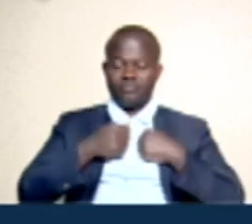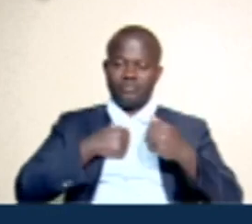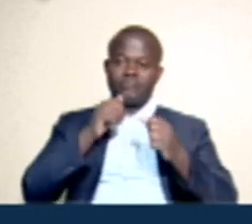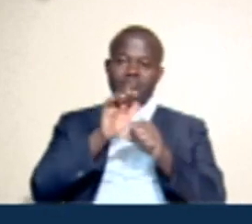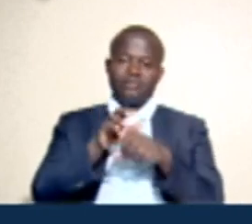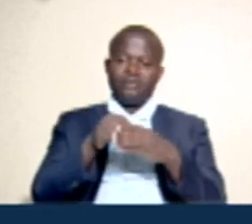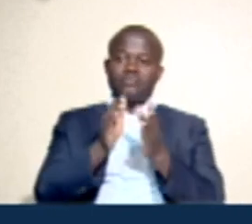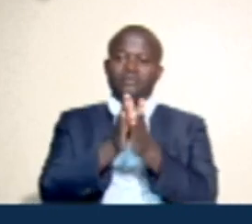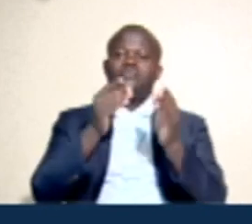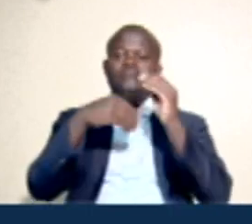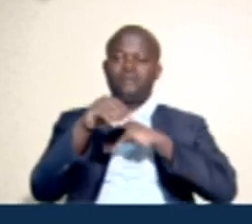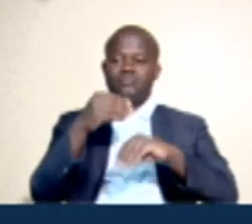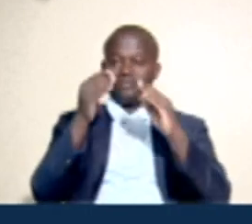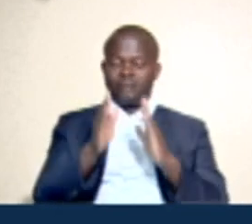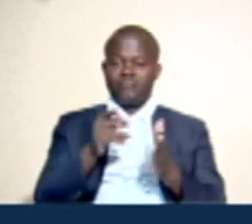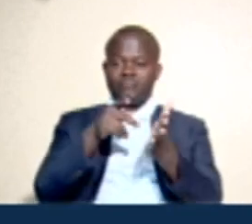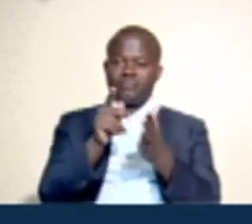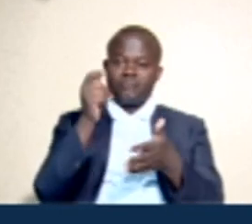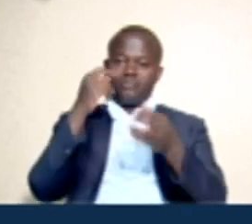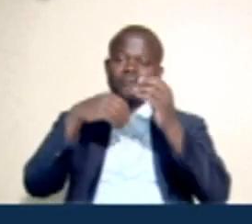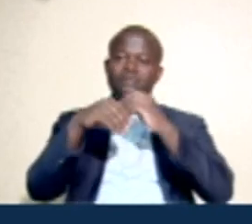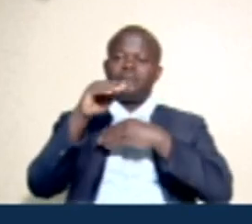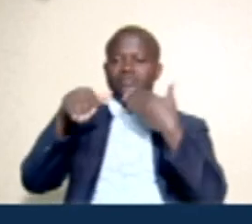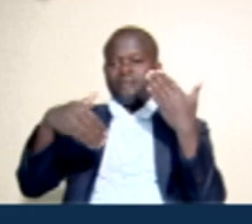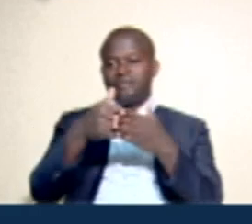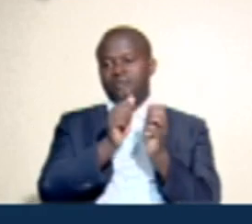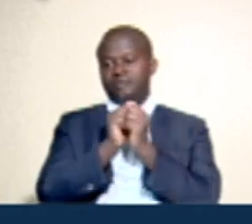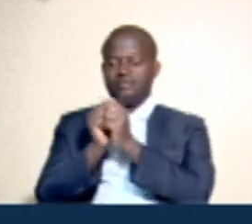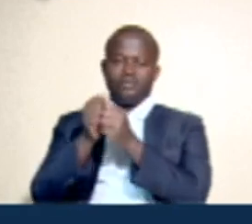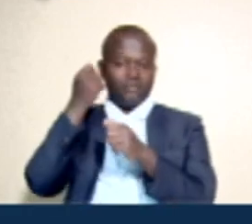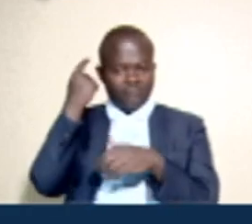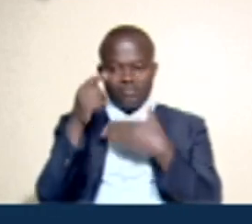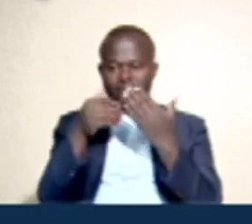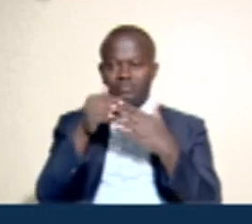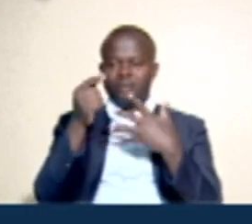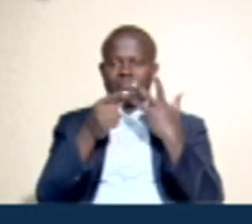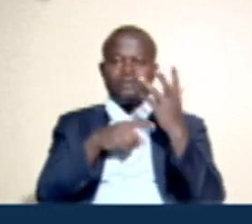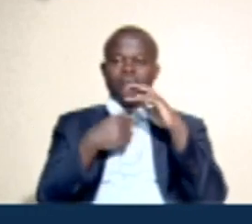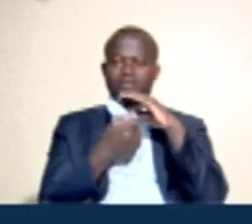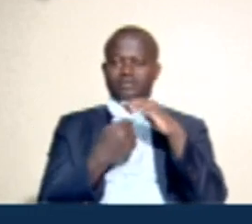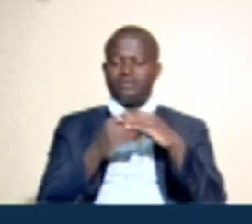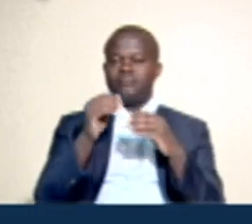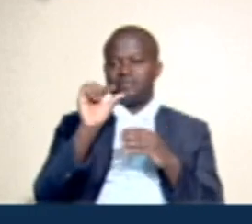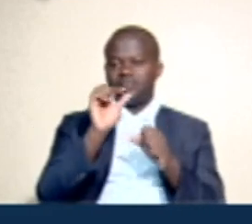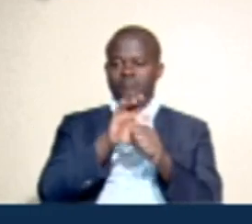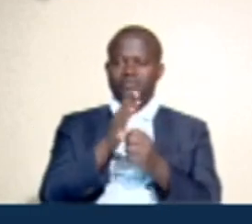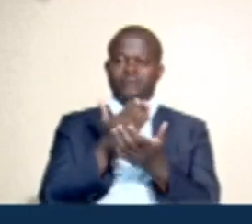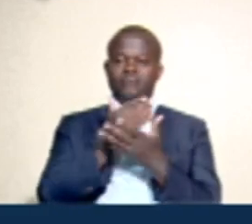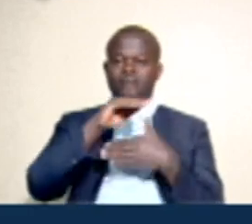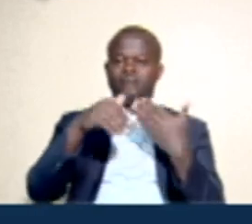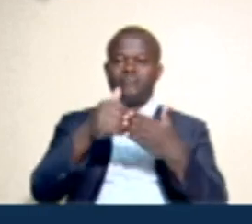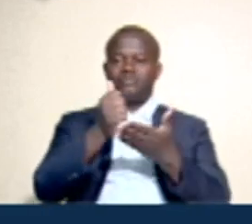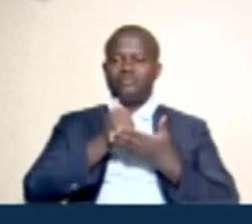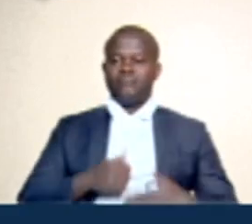rusange, ari abacuruzi, ari abaguzi, ari abadandaza, bose abenshi barumva izo zaba ari kesi nkeya cyane, twasaba ko buri wese